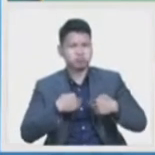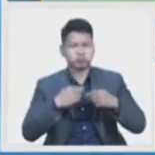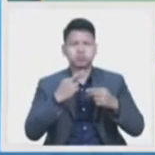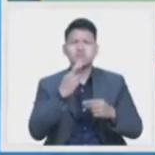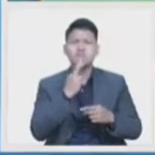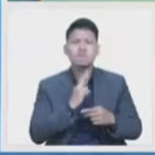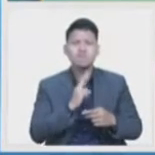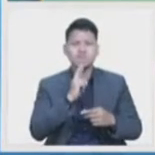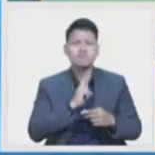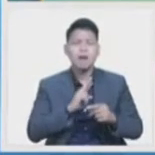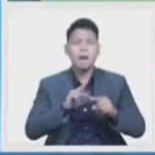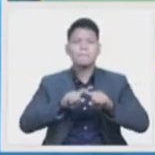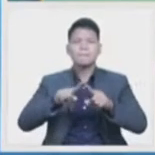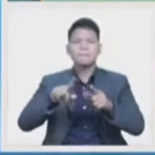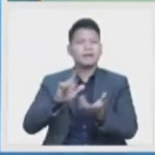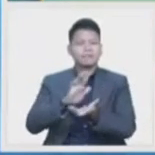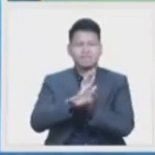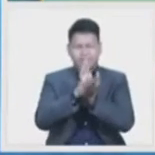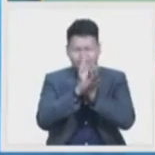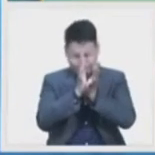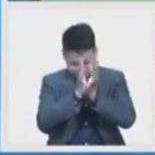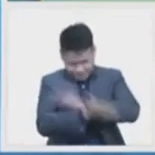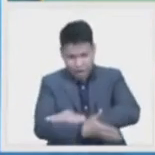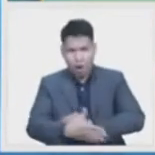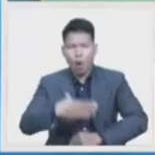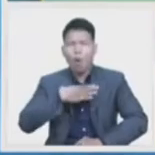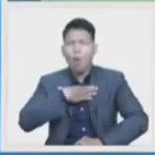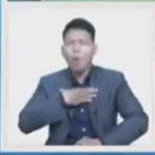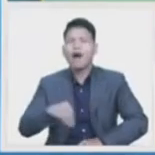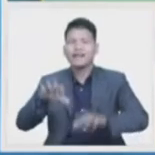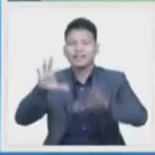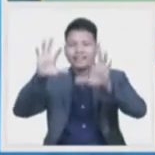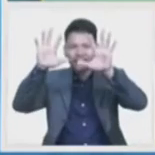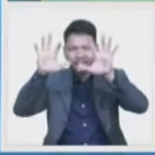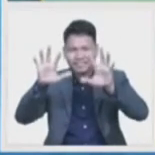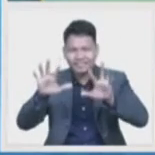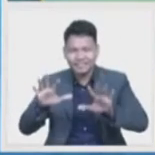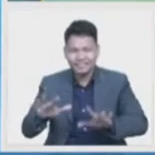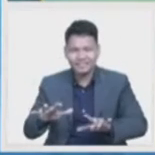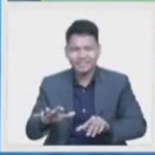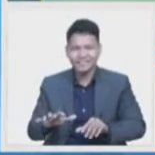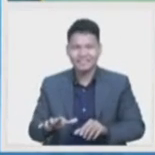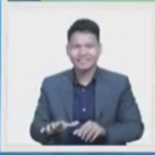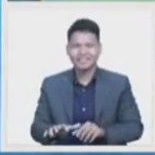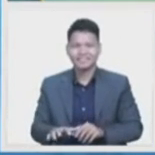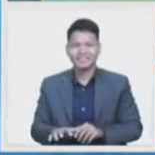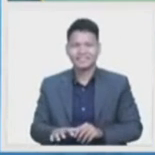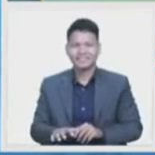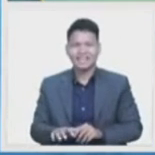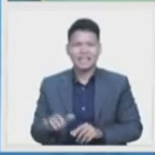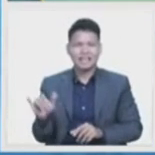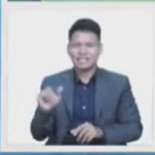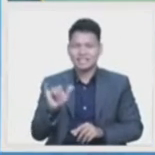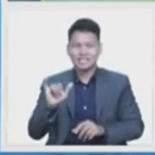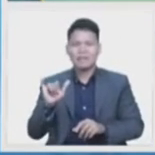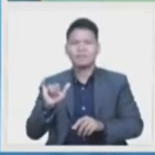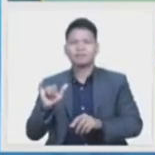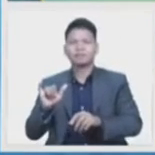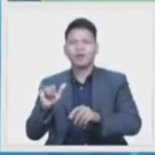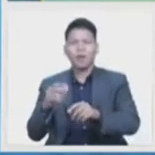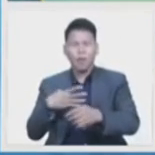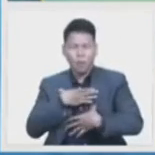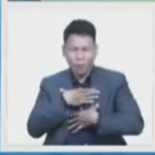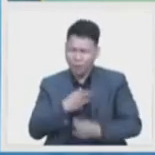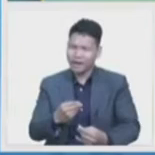pagapution ingon sa nibi. Bisan pa sila lubos mapula, sila mahimong sama sa maputing